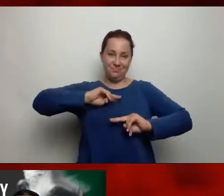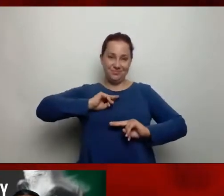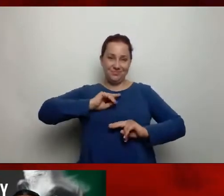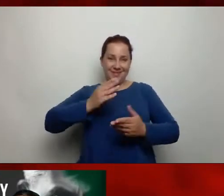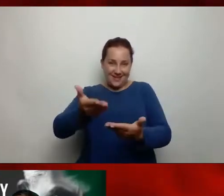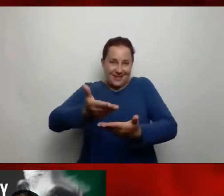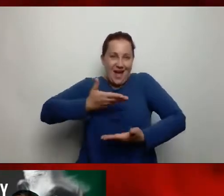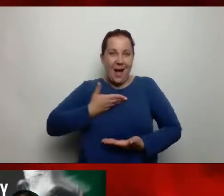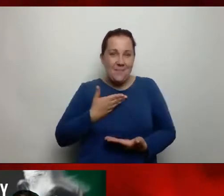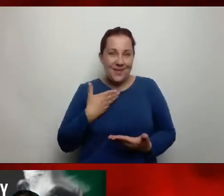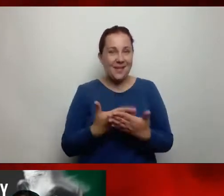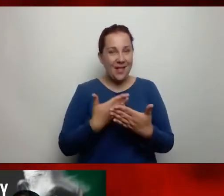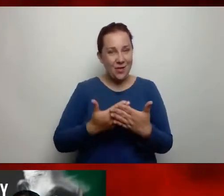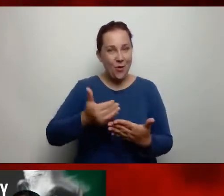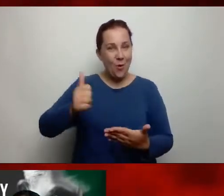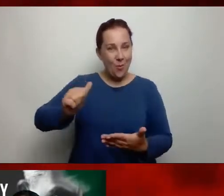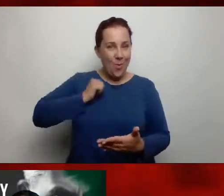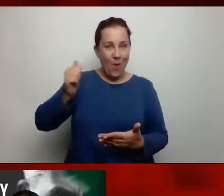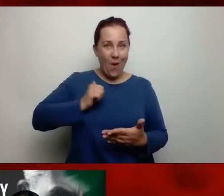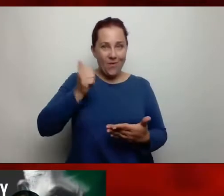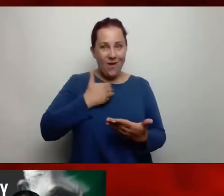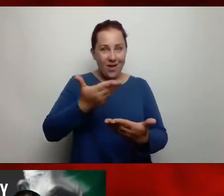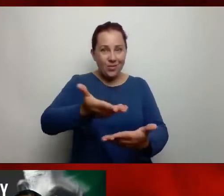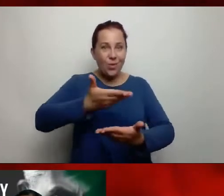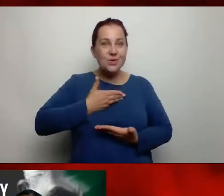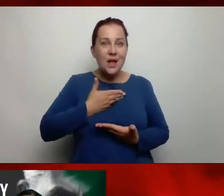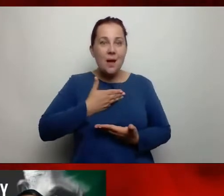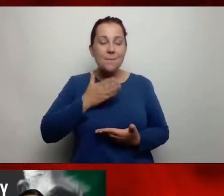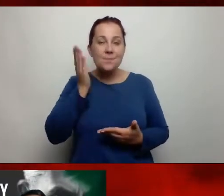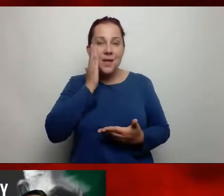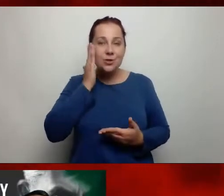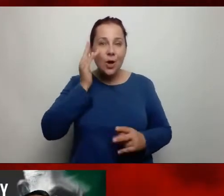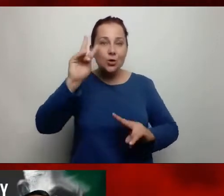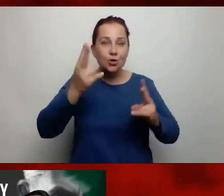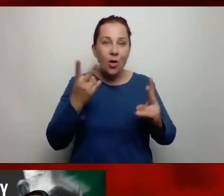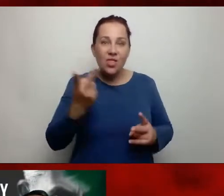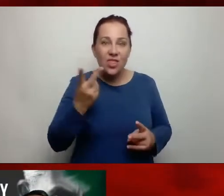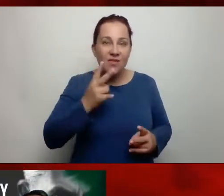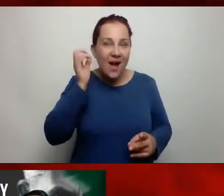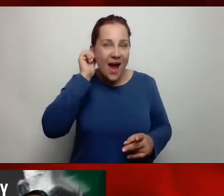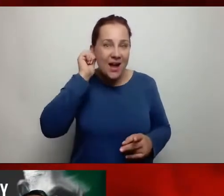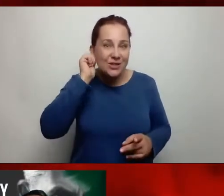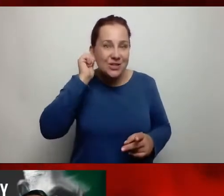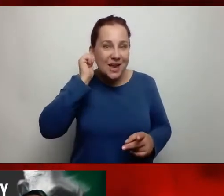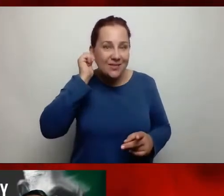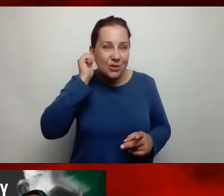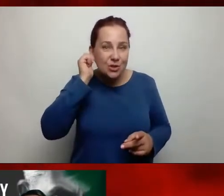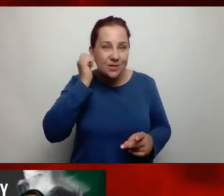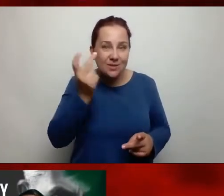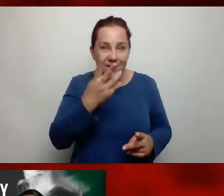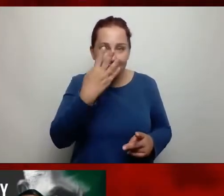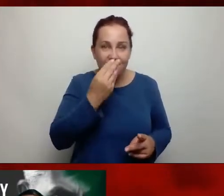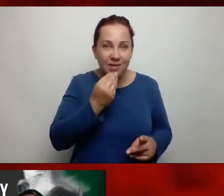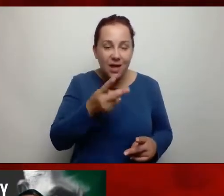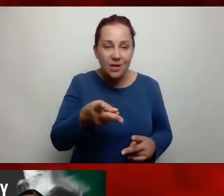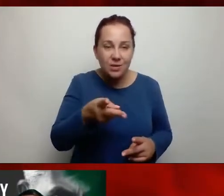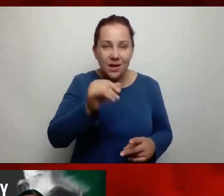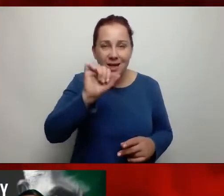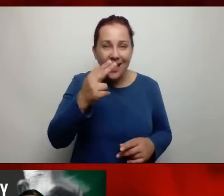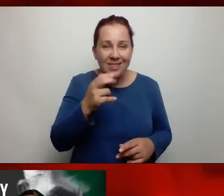tu się pochwalę, dostałem mieszkanie od tych dwóch dziewczynek widocznych na zdjęciu, Janiny